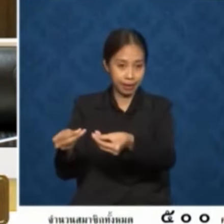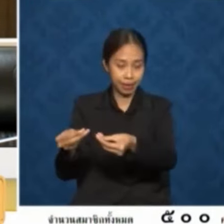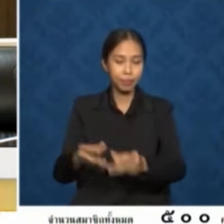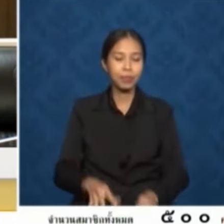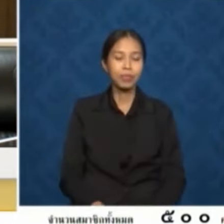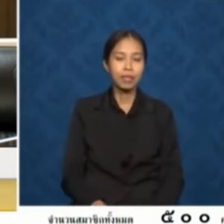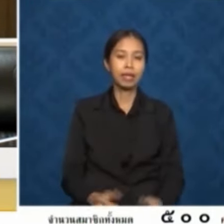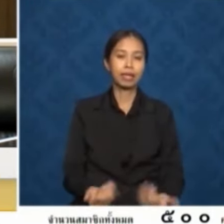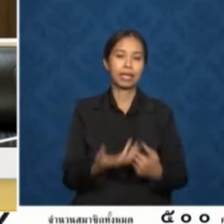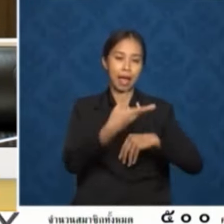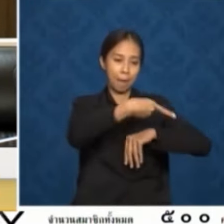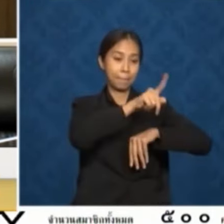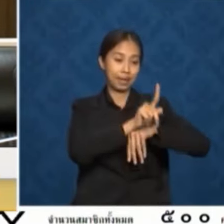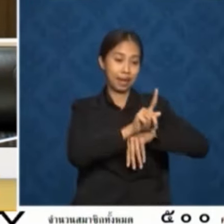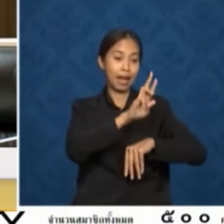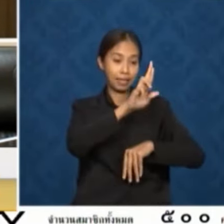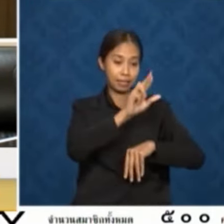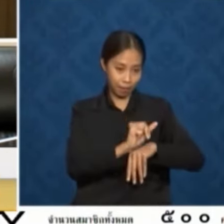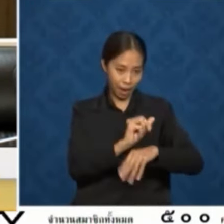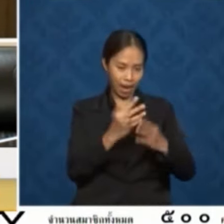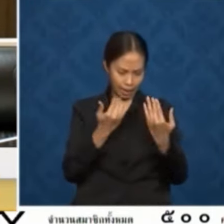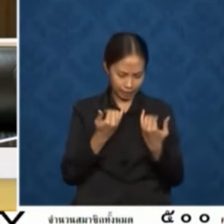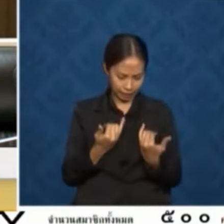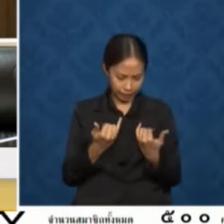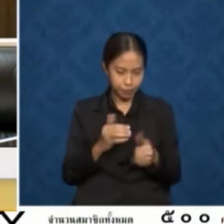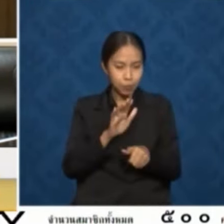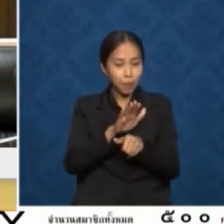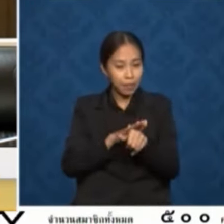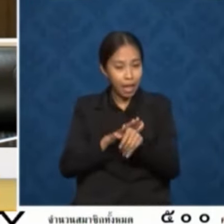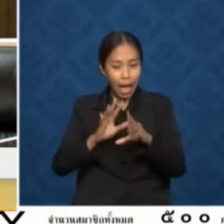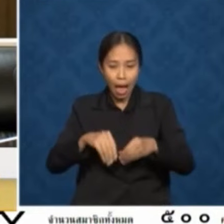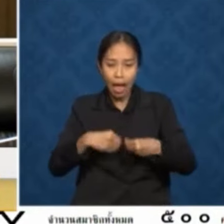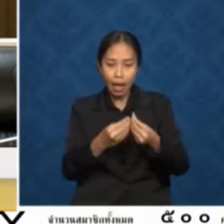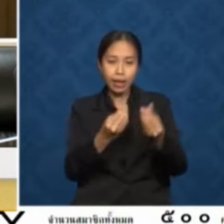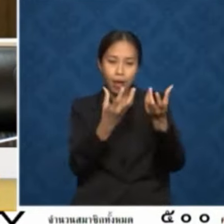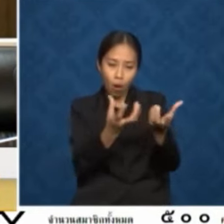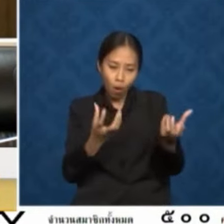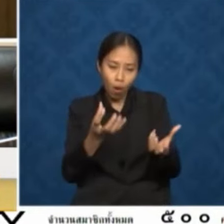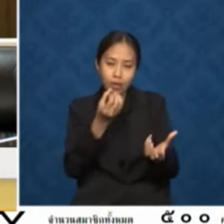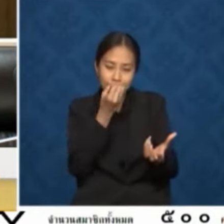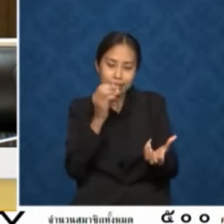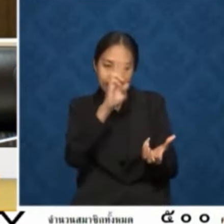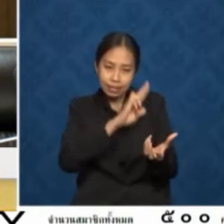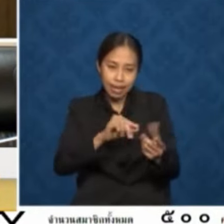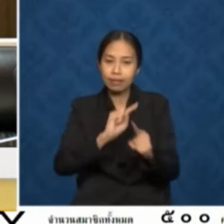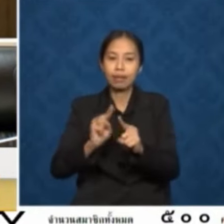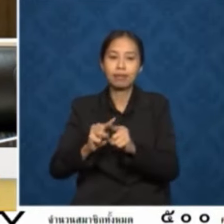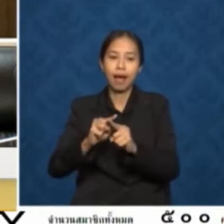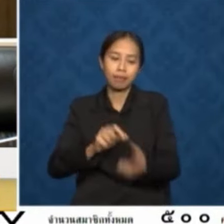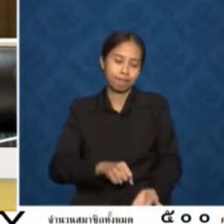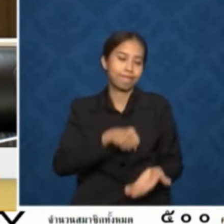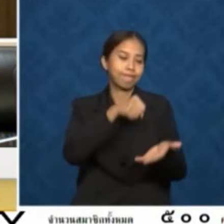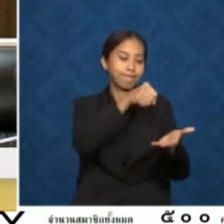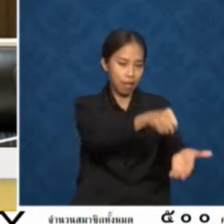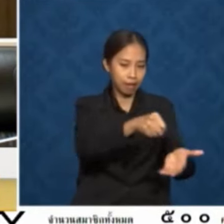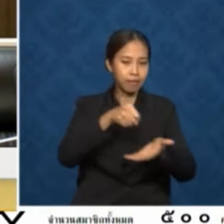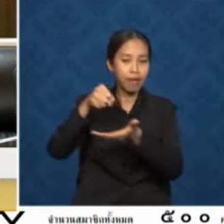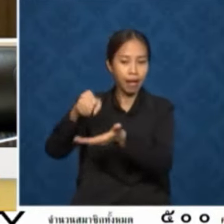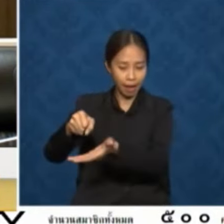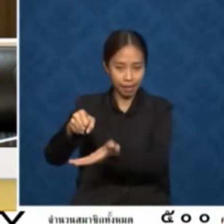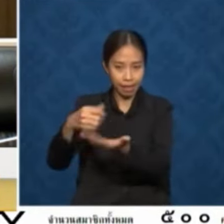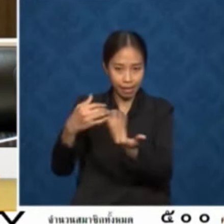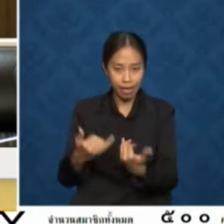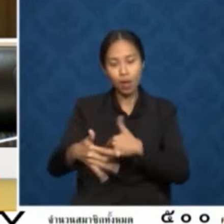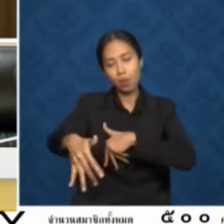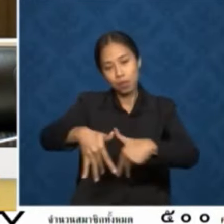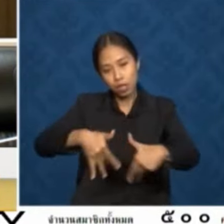านประธานรัฐสภาได้ให้ความเมตตามอบเครื่องอุปโภคและบริโภคแก่พี่น้องประชาชนรับฟัง